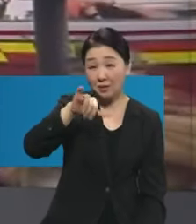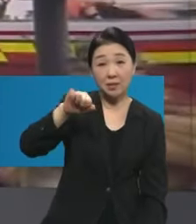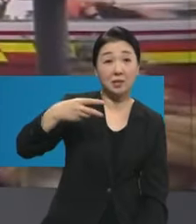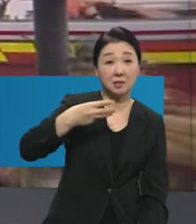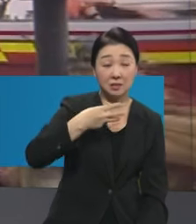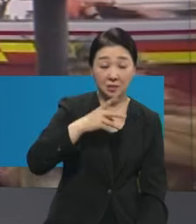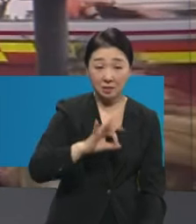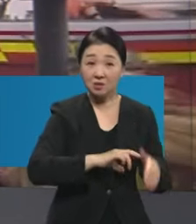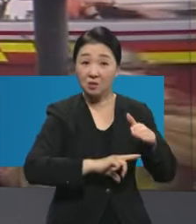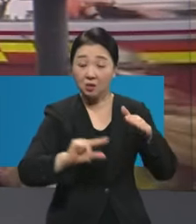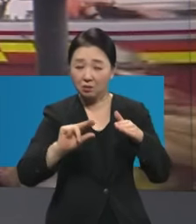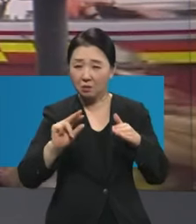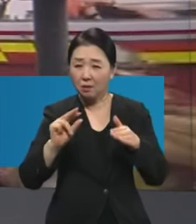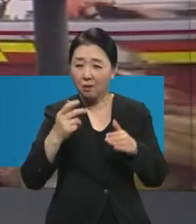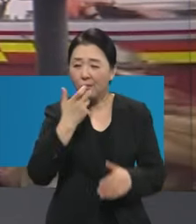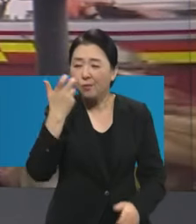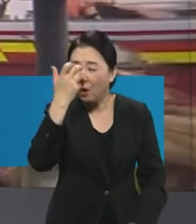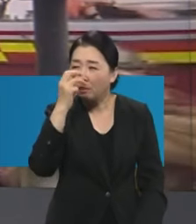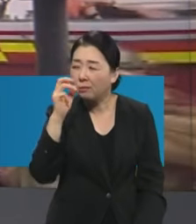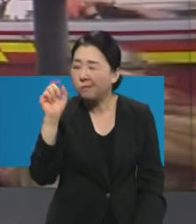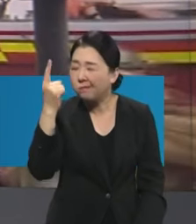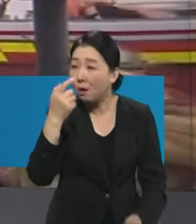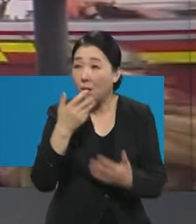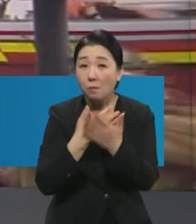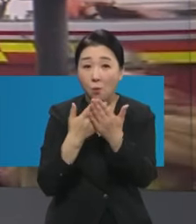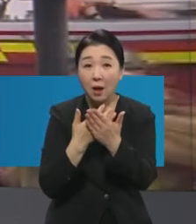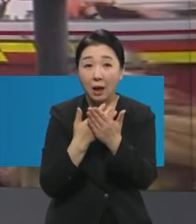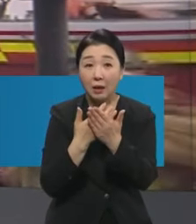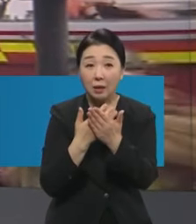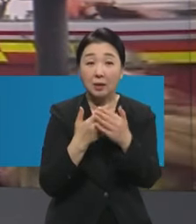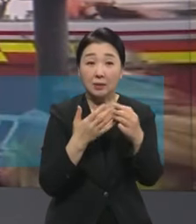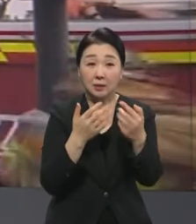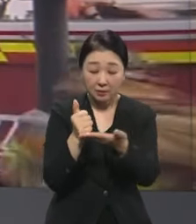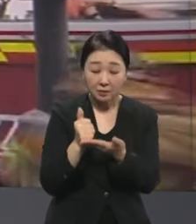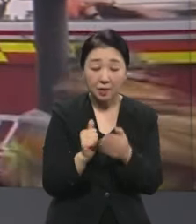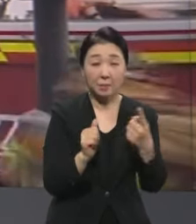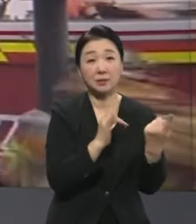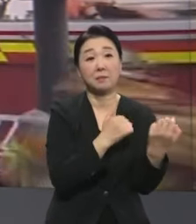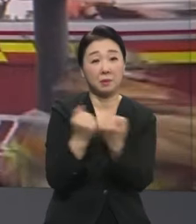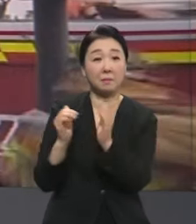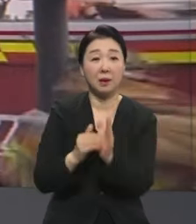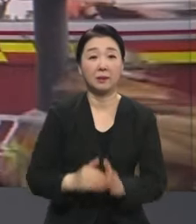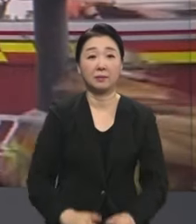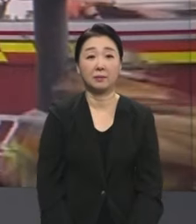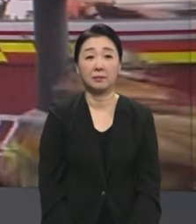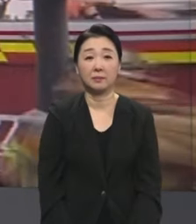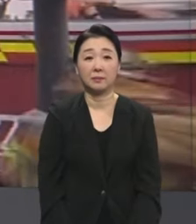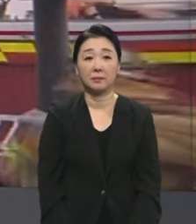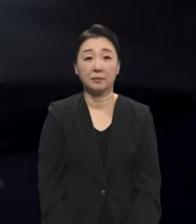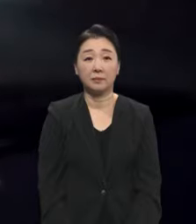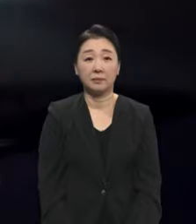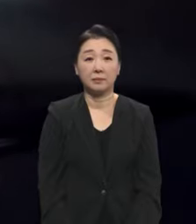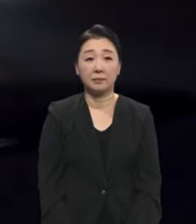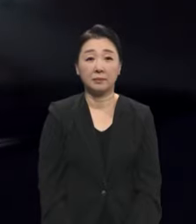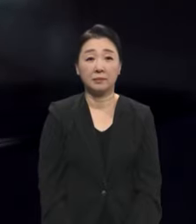기흥역에선 원인을 알 수 없는 연기로 승객 100여 명이 긴급 대피했습니다. 사건 사고 소식 이한길 기자입니다.